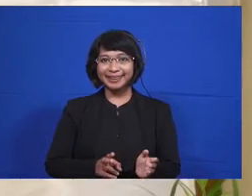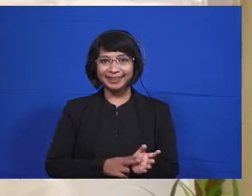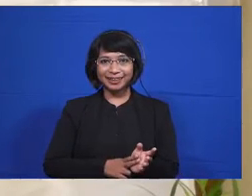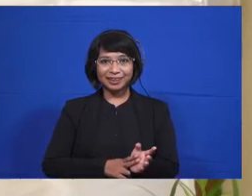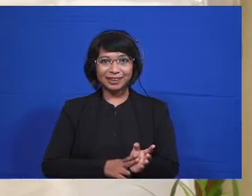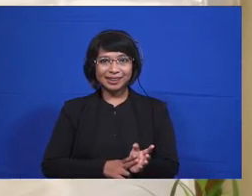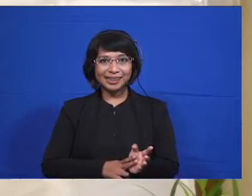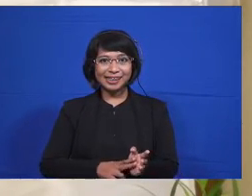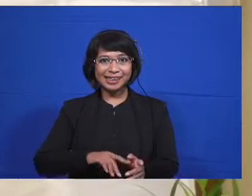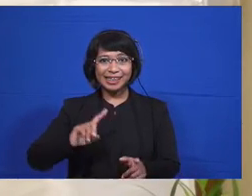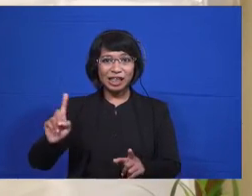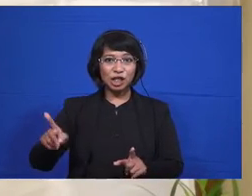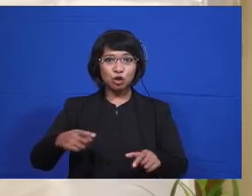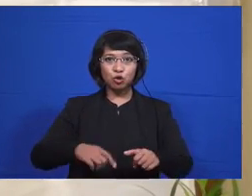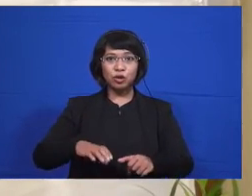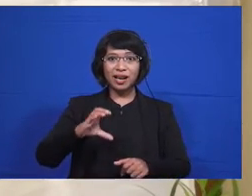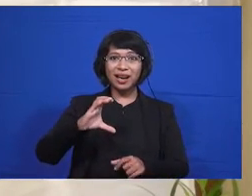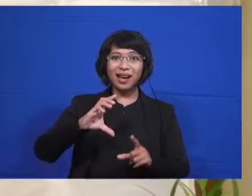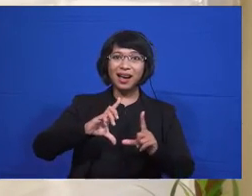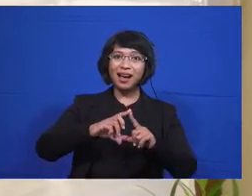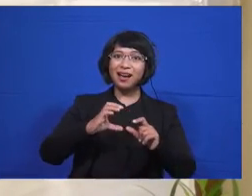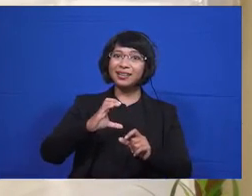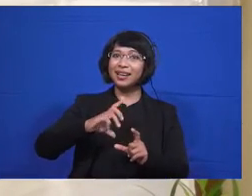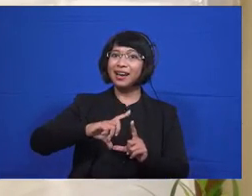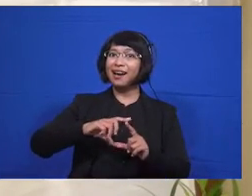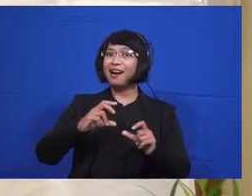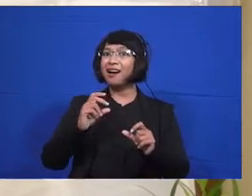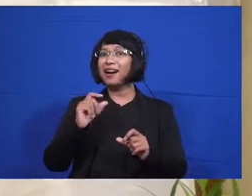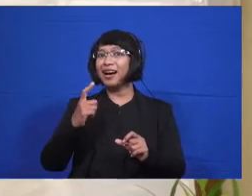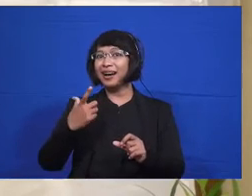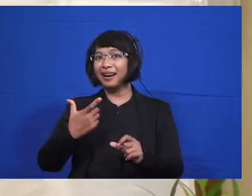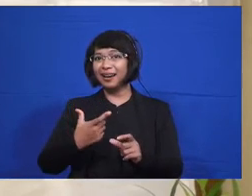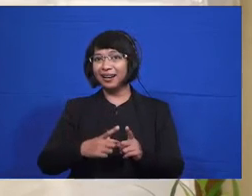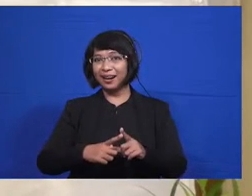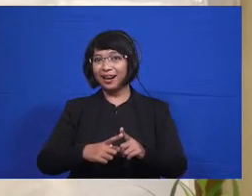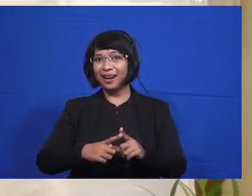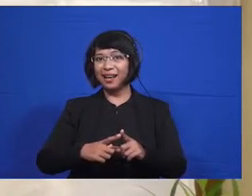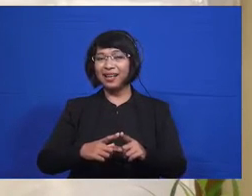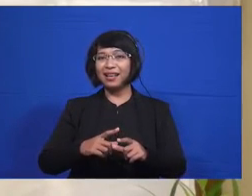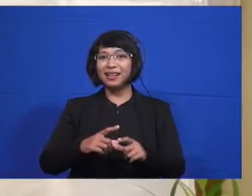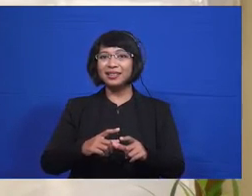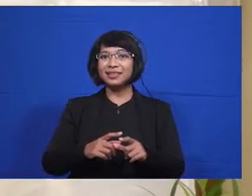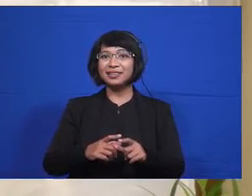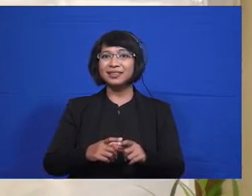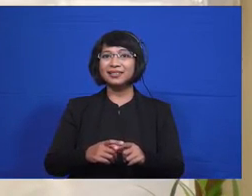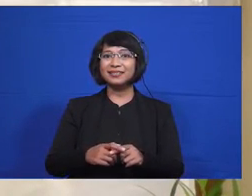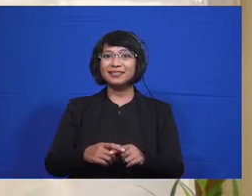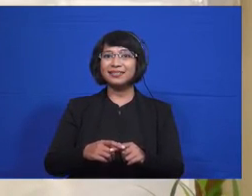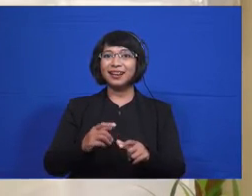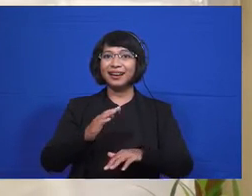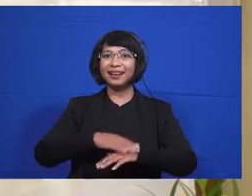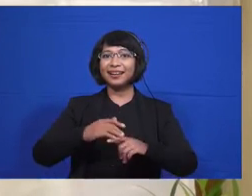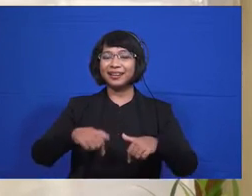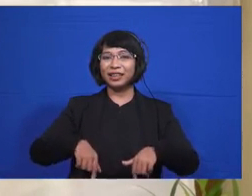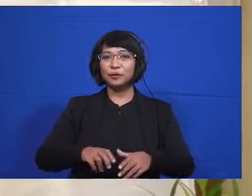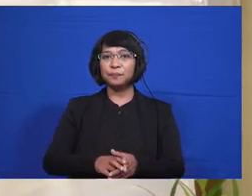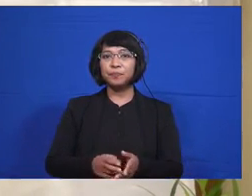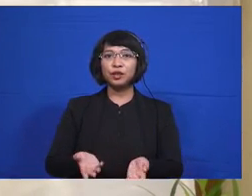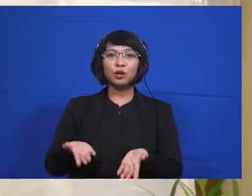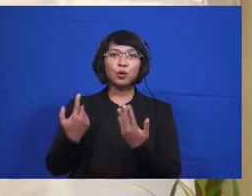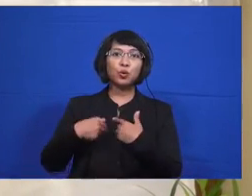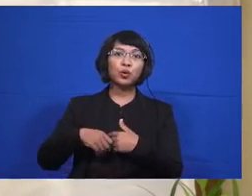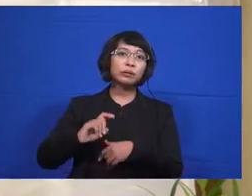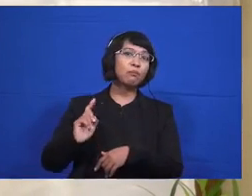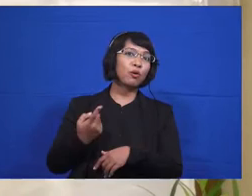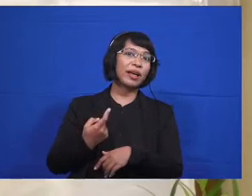seminari, Bapak Uskup juga berkenan pada siang ini, kursus formator panjang yang dimulai 27